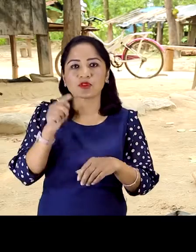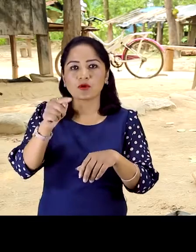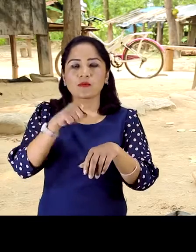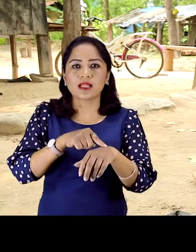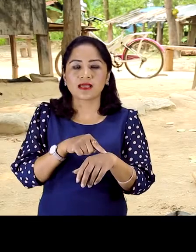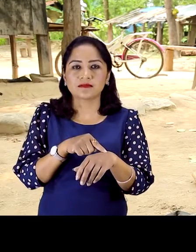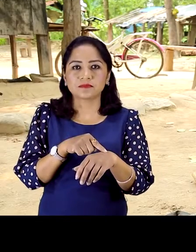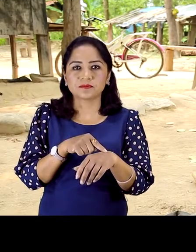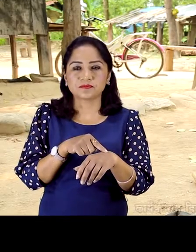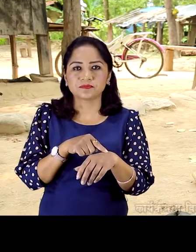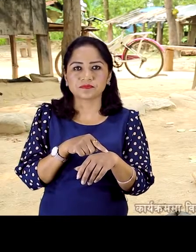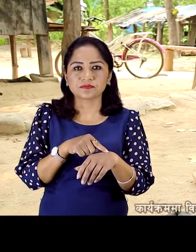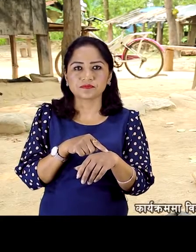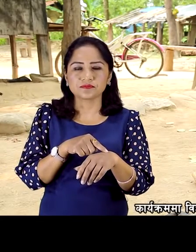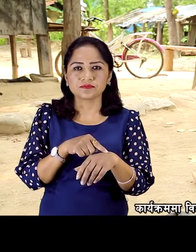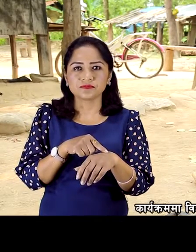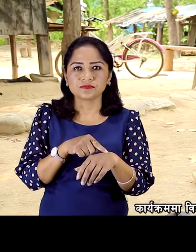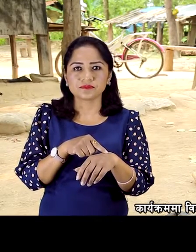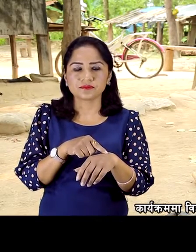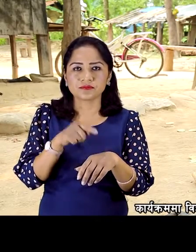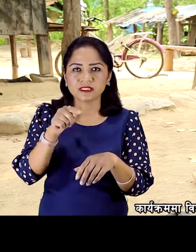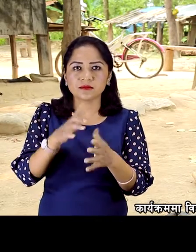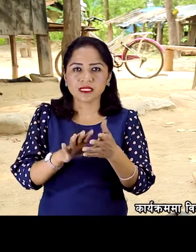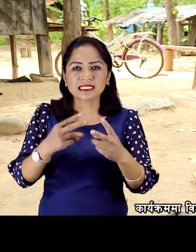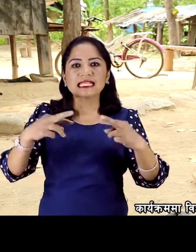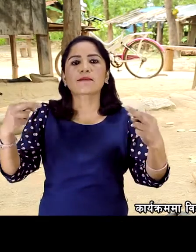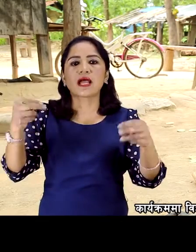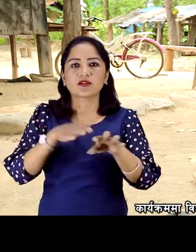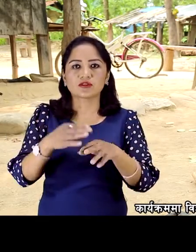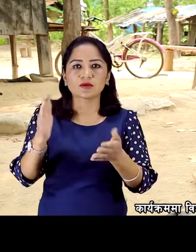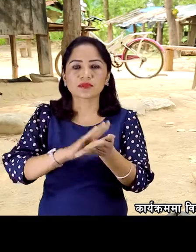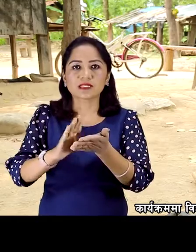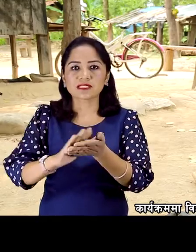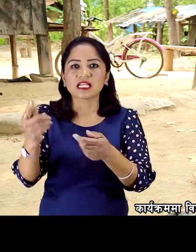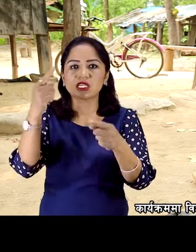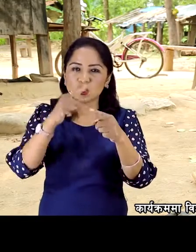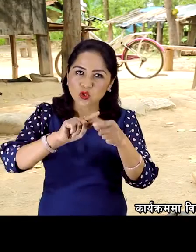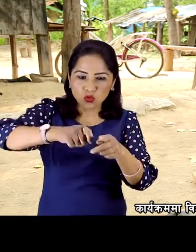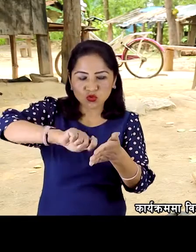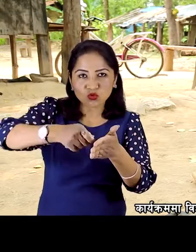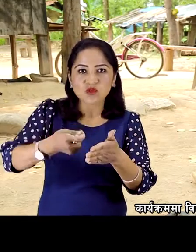आपनो